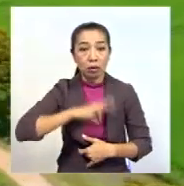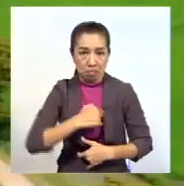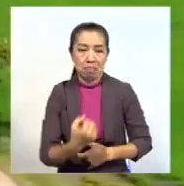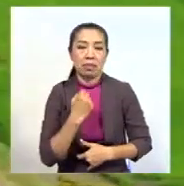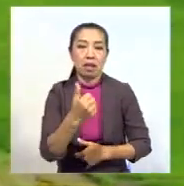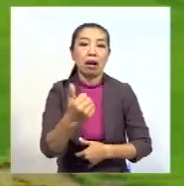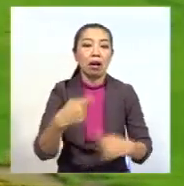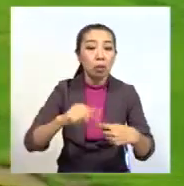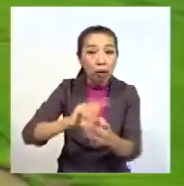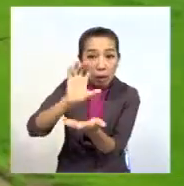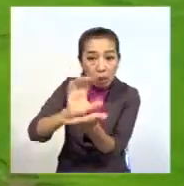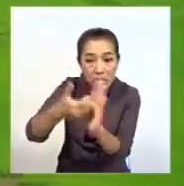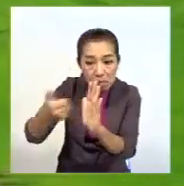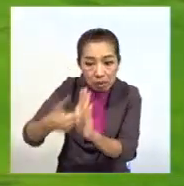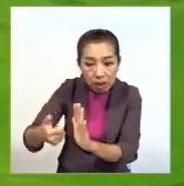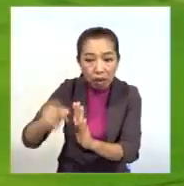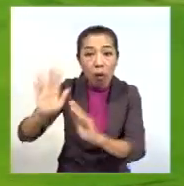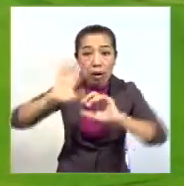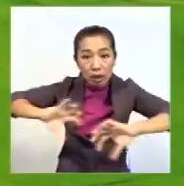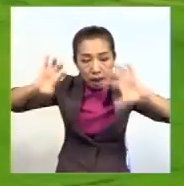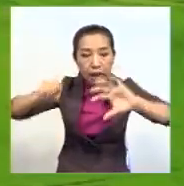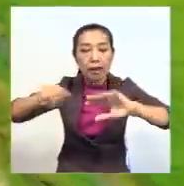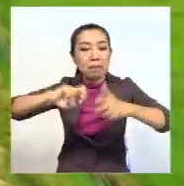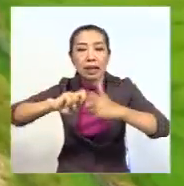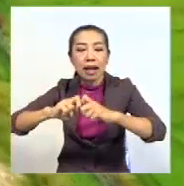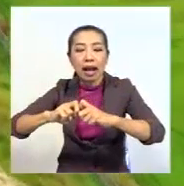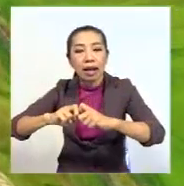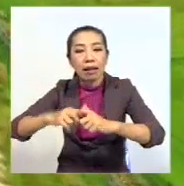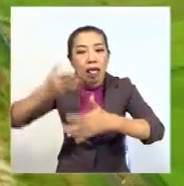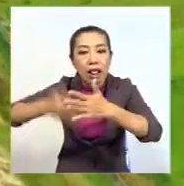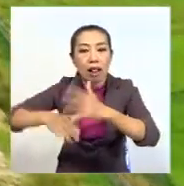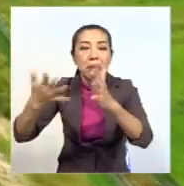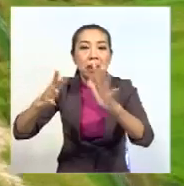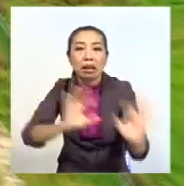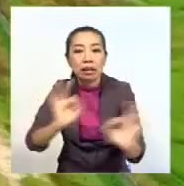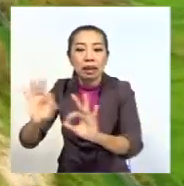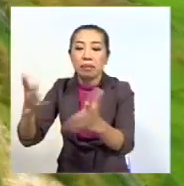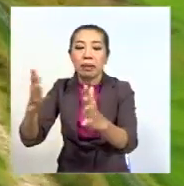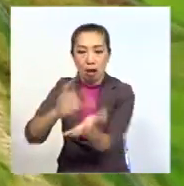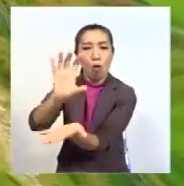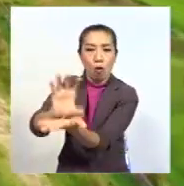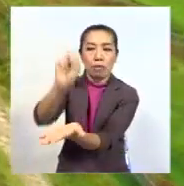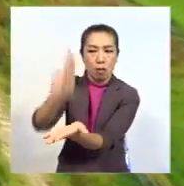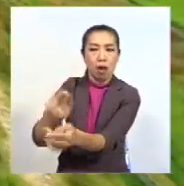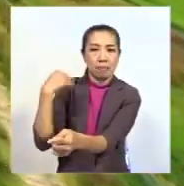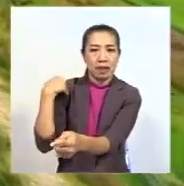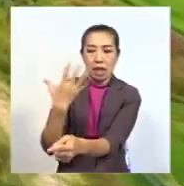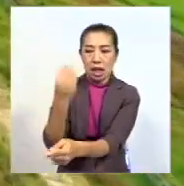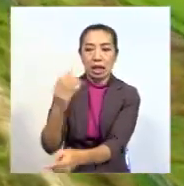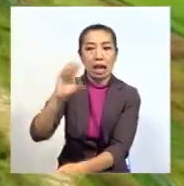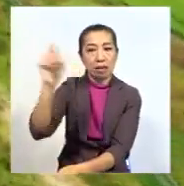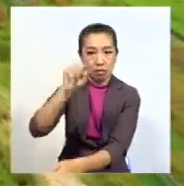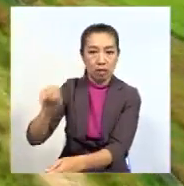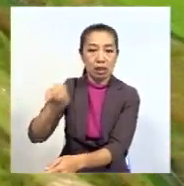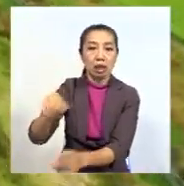ได้นะคะว่าเรื่องของการเบิกจ่ายงบประมาณภาครัฐอันนี้ไม่หยุดชะงักแน่นอนเพราะว่ายังคงมีงบประมาณอีกครึ่งหนึ่ง